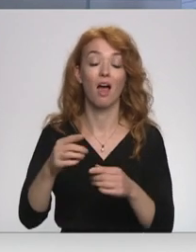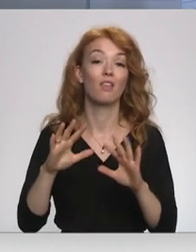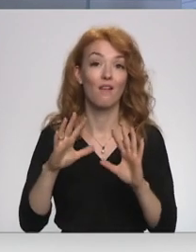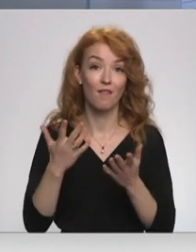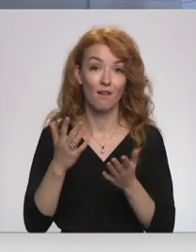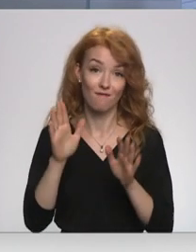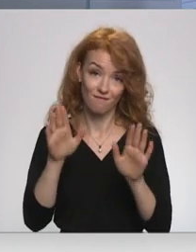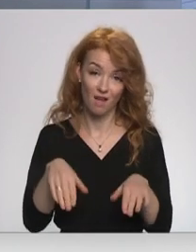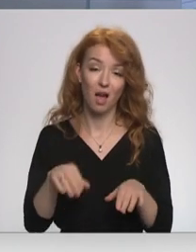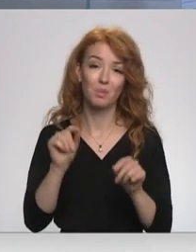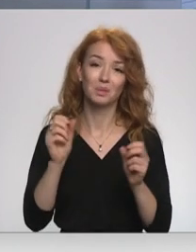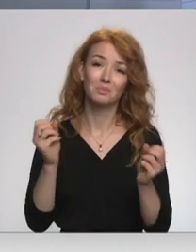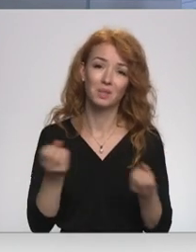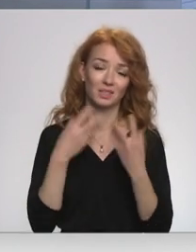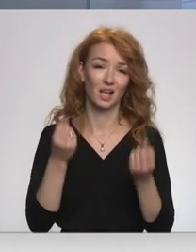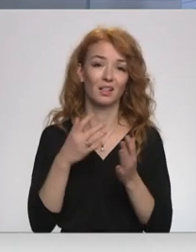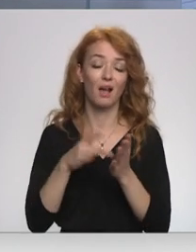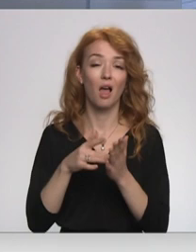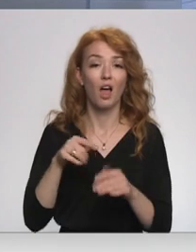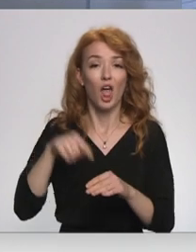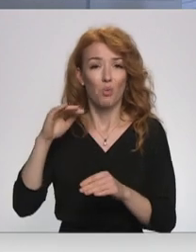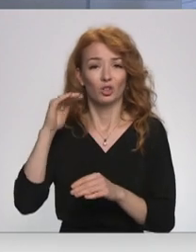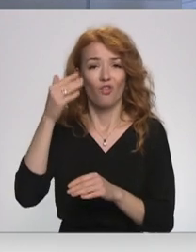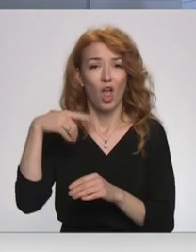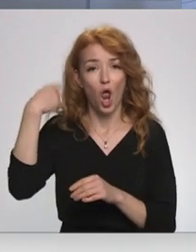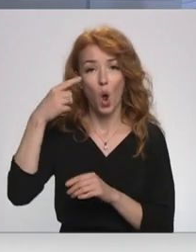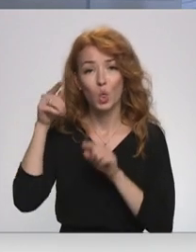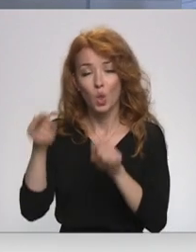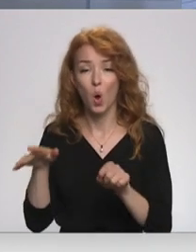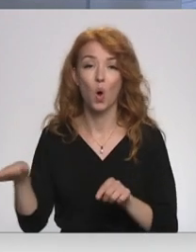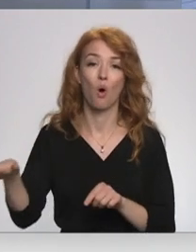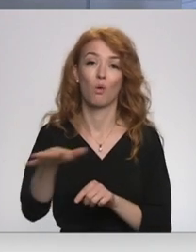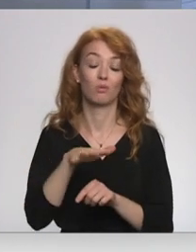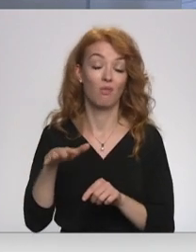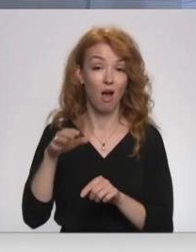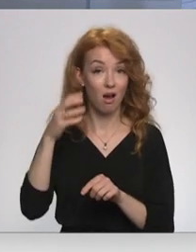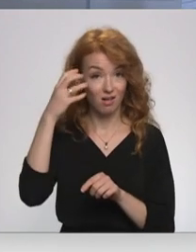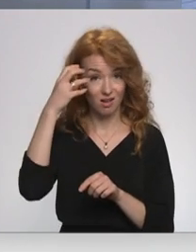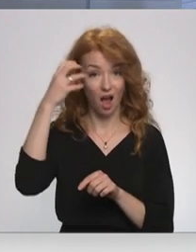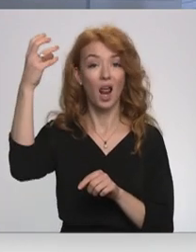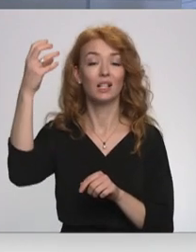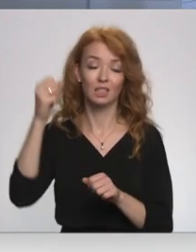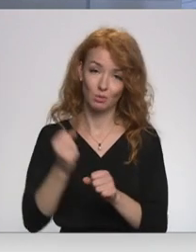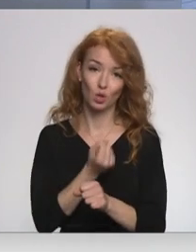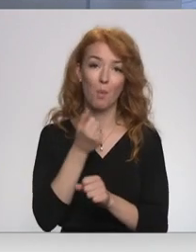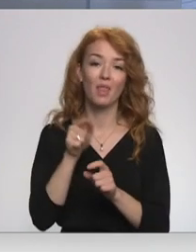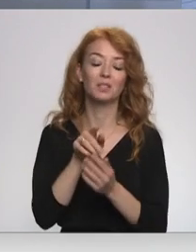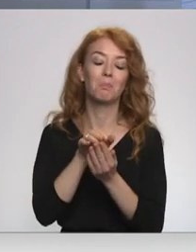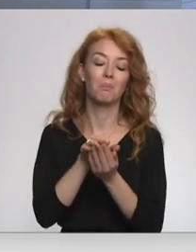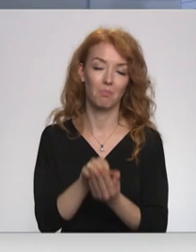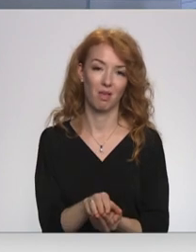Ina, vari paraksturot to atmosfēru, kāda šodien ir Londonā, jo tomēr lai arī karaliskas tās tomēr ir